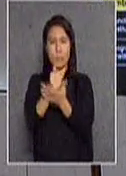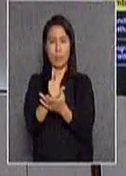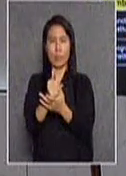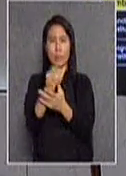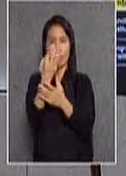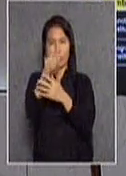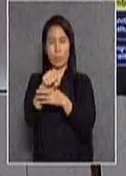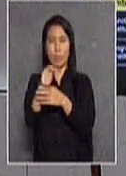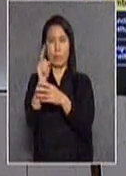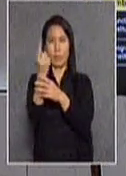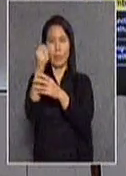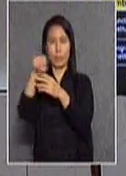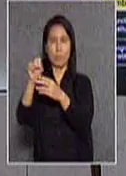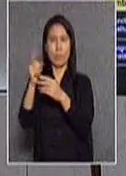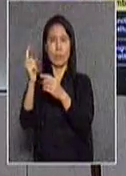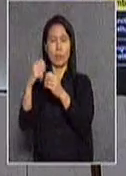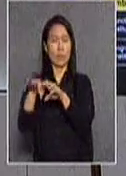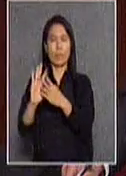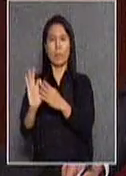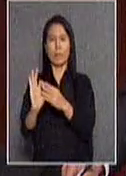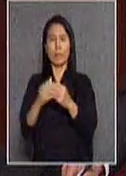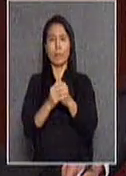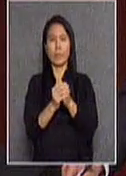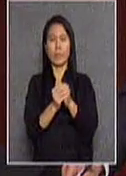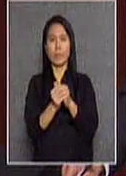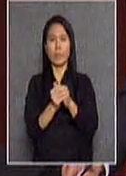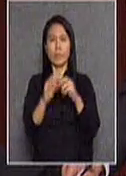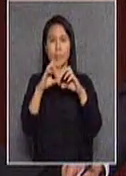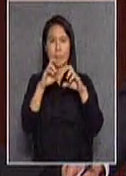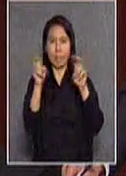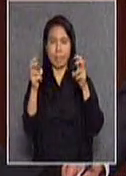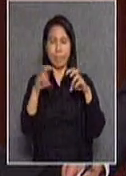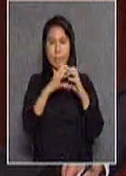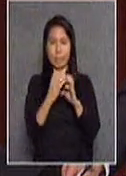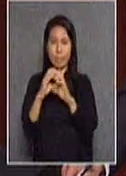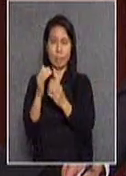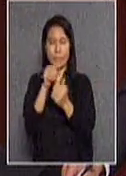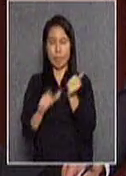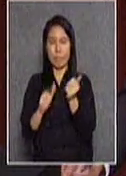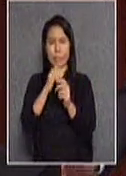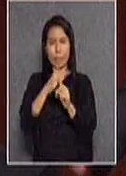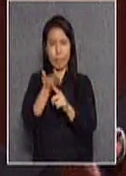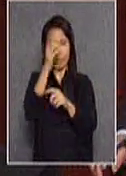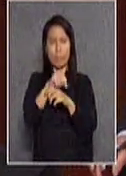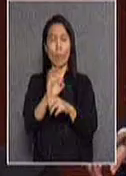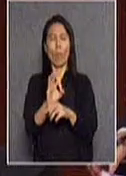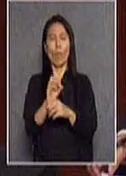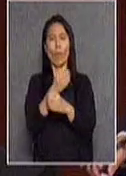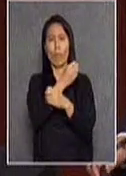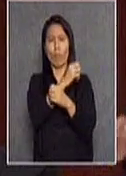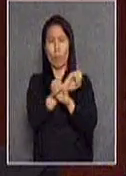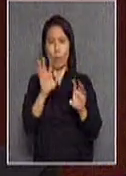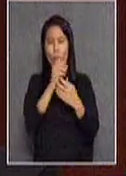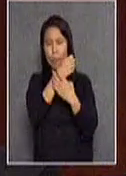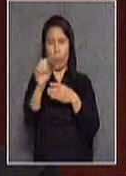3位贊成，11位反對，沒人棄權。議題未獲得兩部分在席委員分別以過半數贊成，我宣布修正案被否